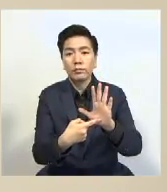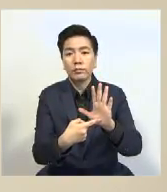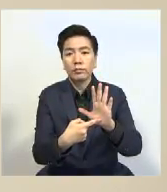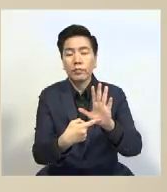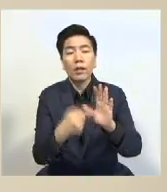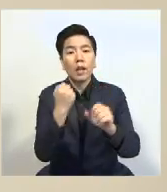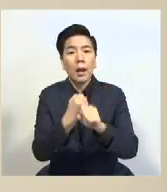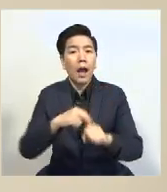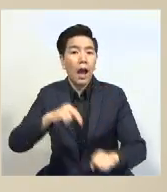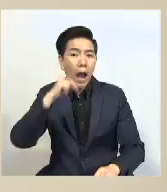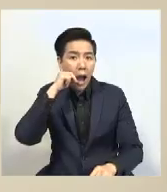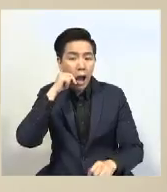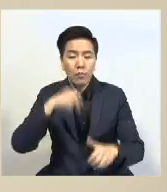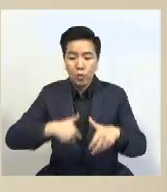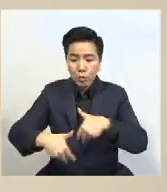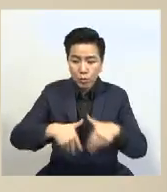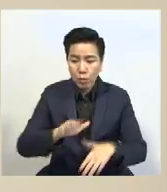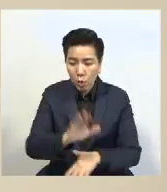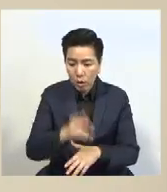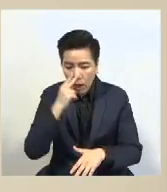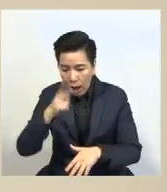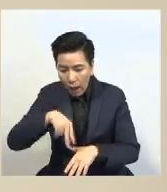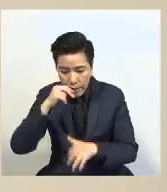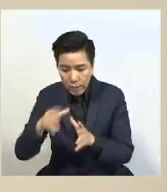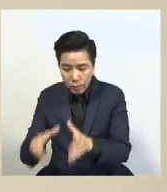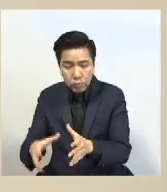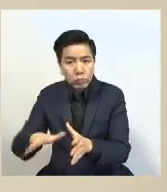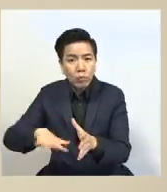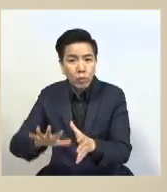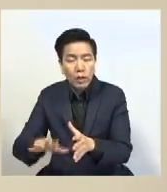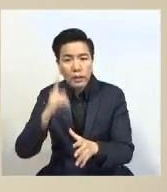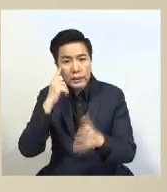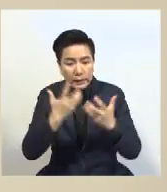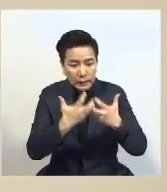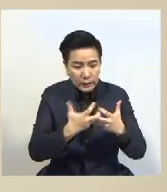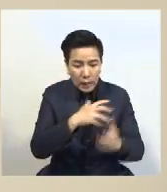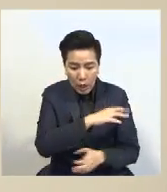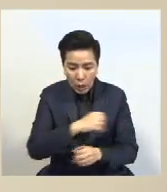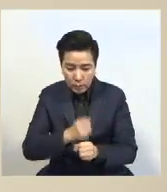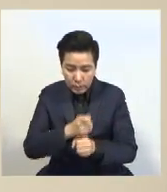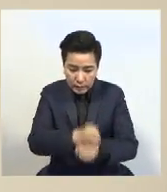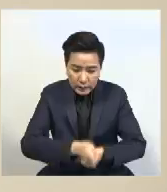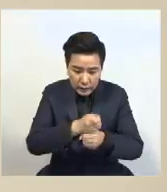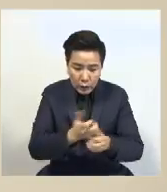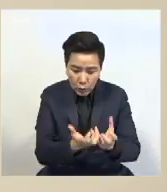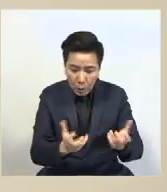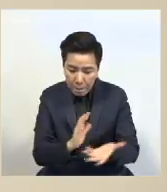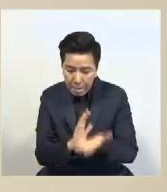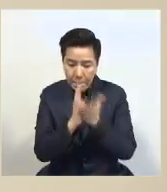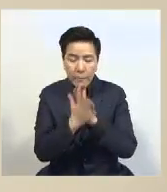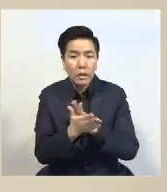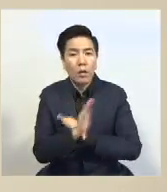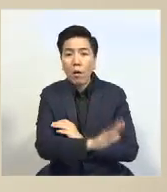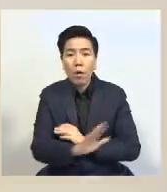จัดทำแหล่งน้ำเก็บชุมชนหาจัดซื้อเครื่องจักรสำหรับแปรรูปผลิตผลทางเกษตรน